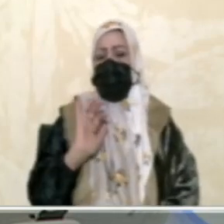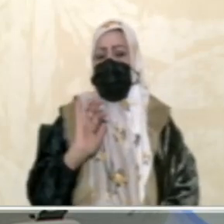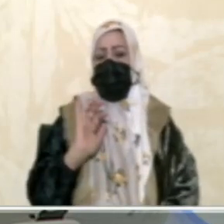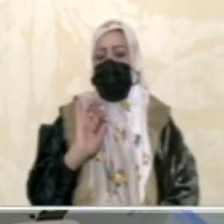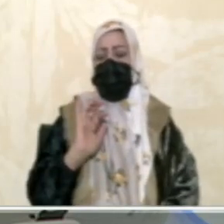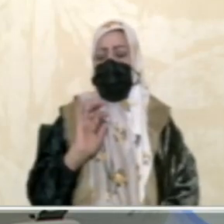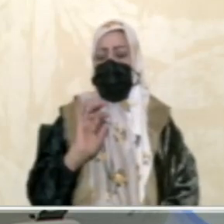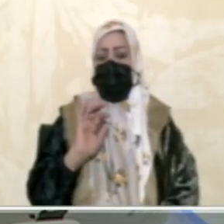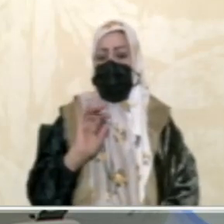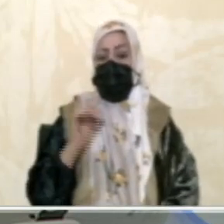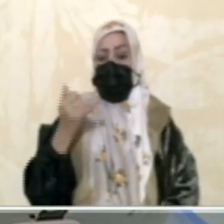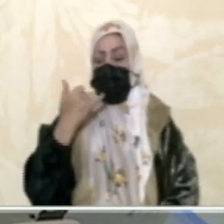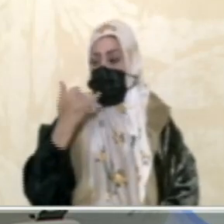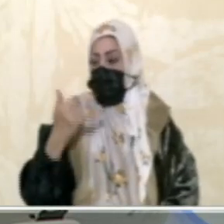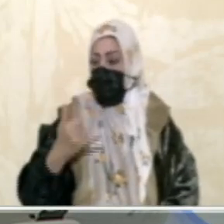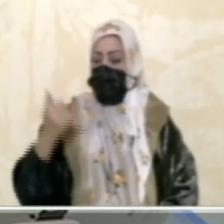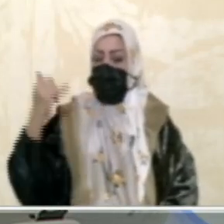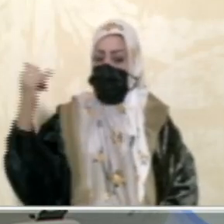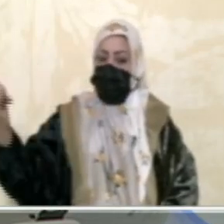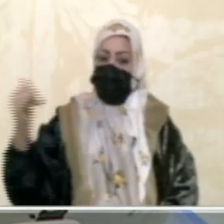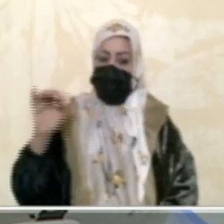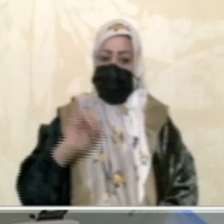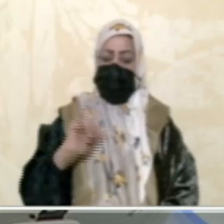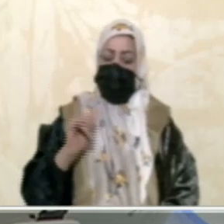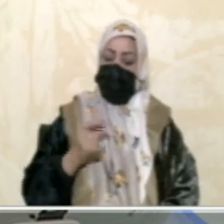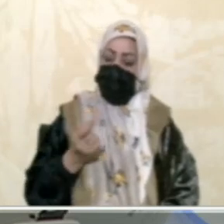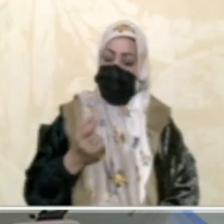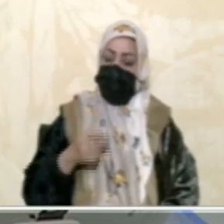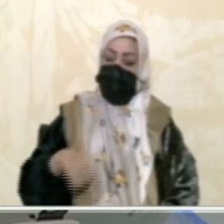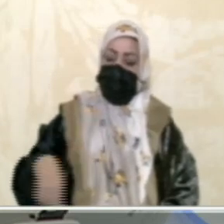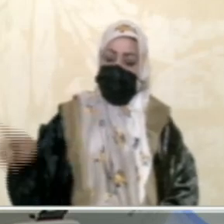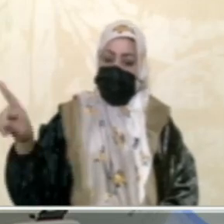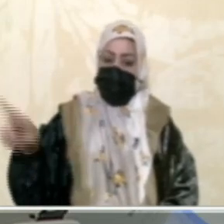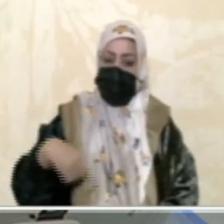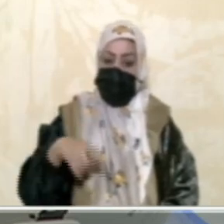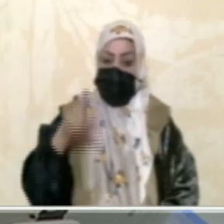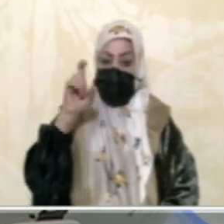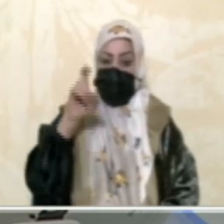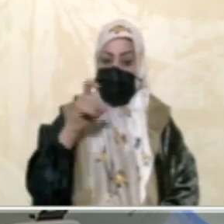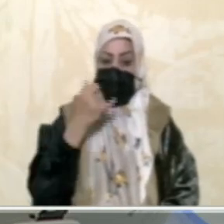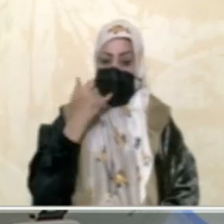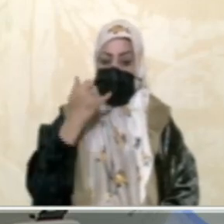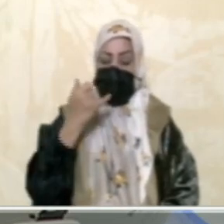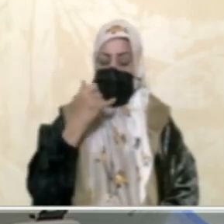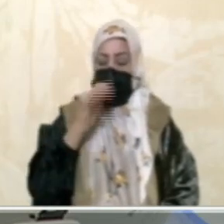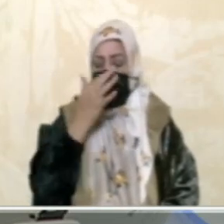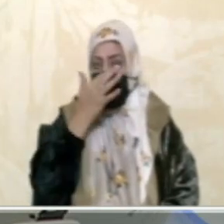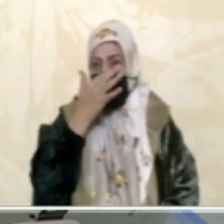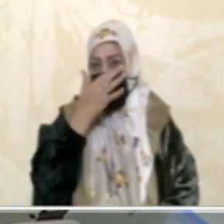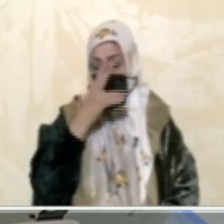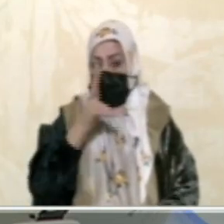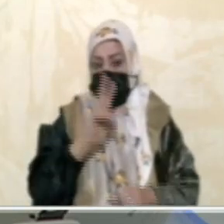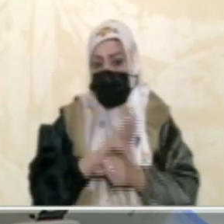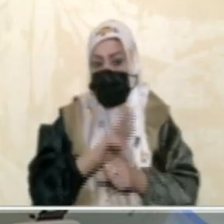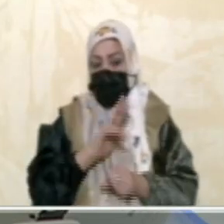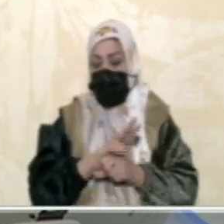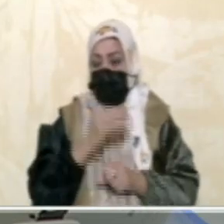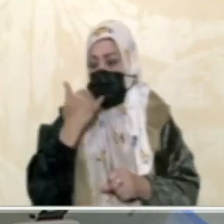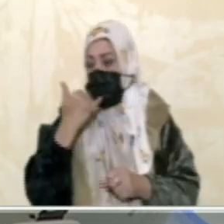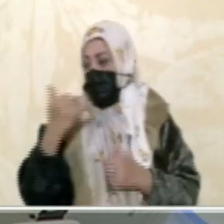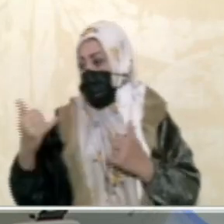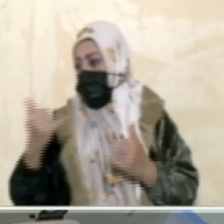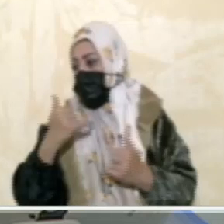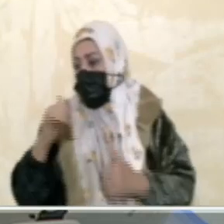فيخرج من المسجد ليرد عن هذا الهاتف الذي ورد اليه او